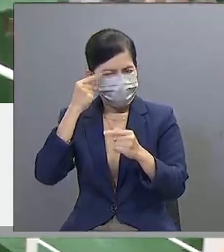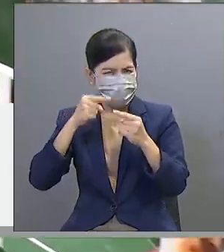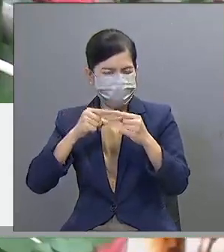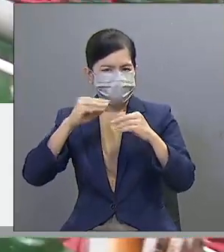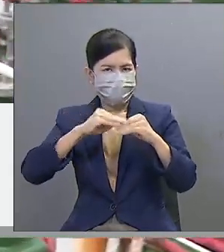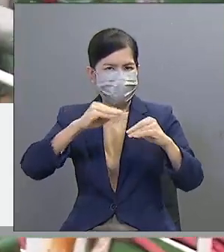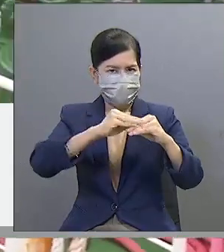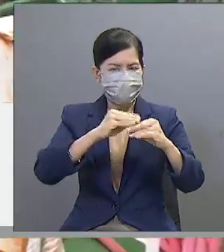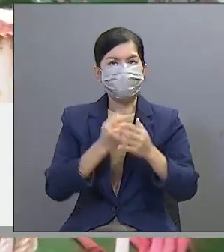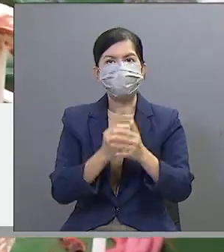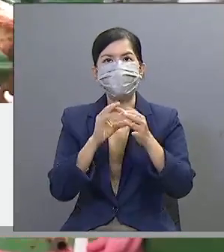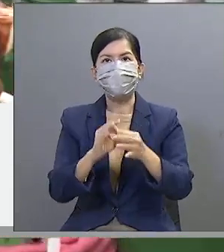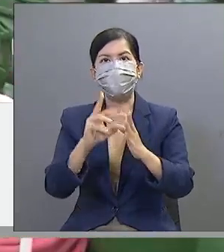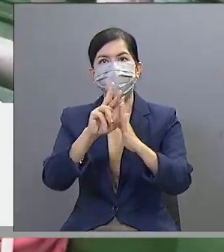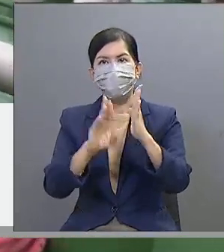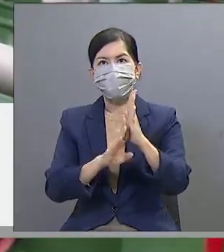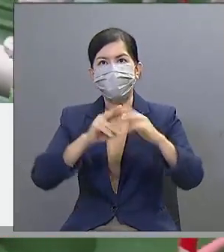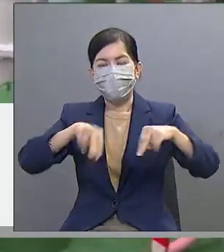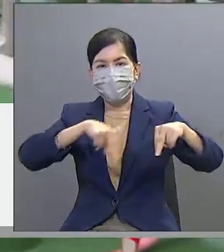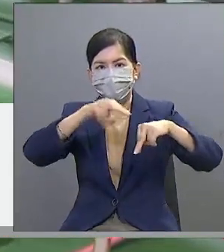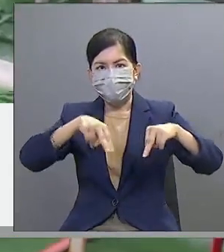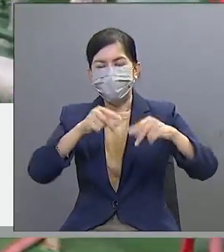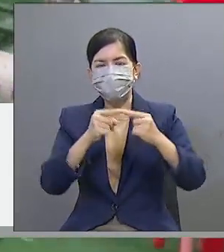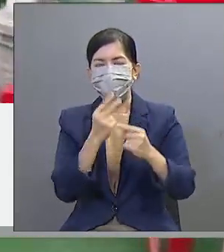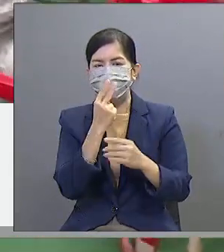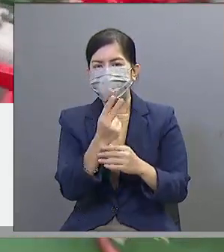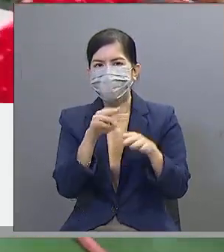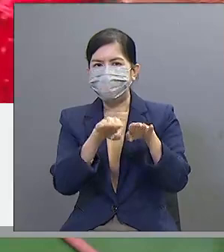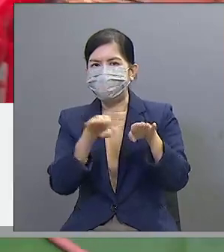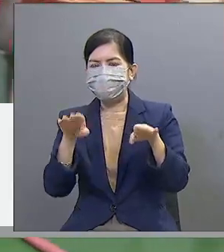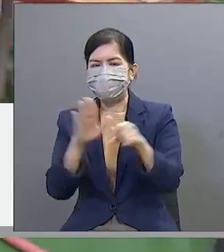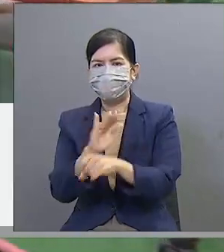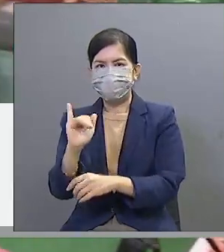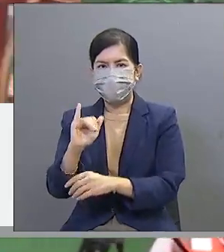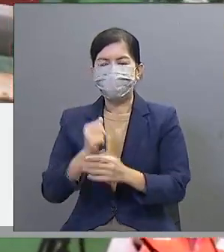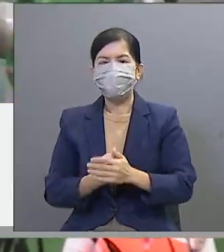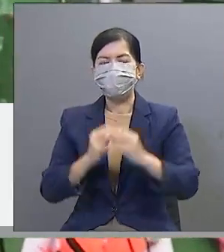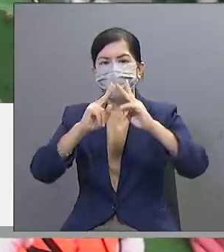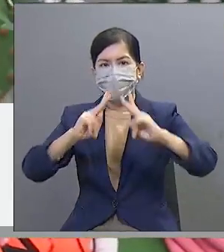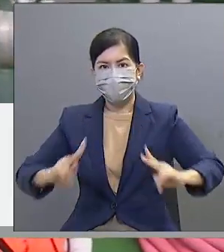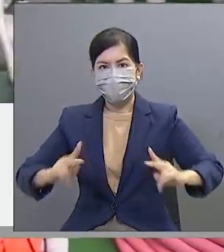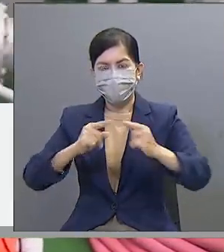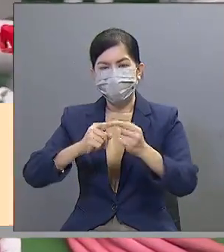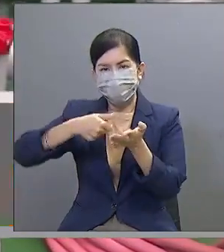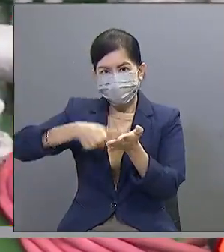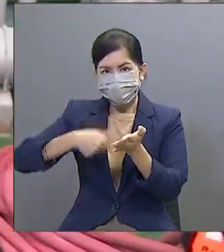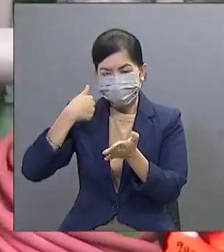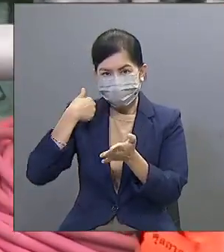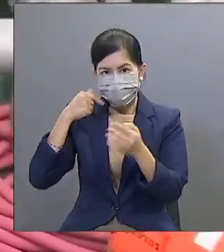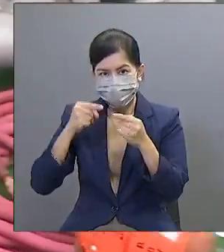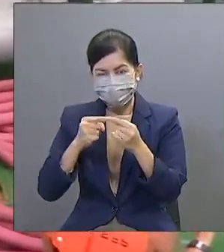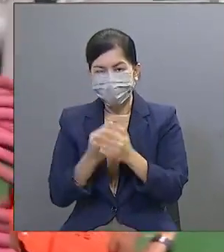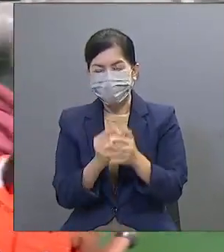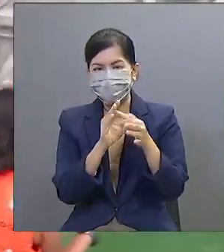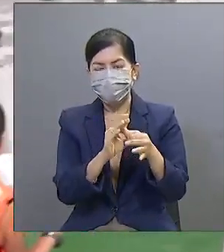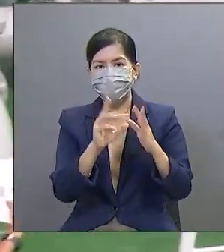การตรวจสอบของกรมนั้นยังไม่ได้มีประสิทธิภาพแล้วก็ยังไม่เรียลไทม์หลังจากนี้ทางกรมสรรพสามิตจะติดตั้งระบบเทค